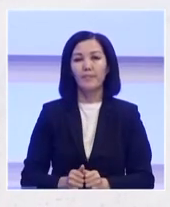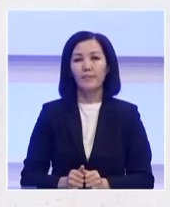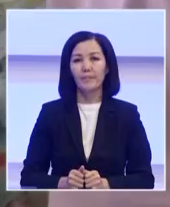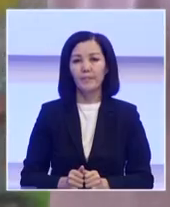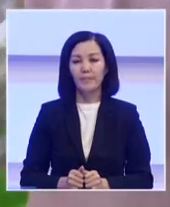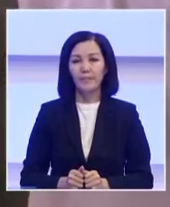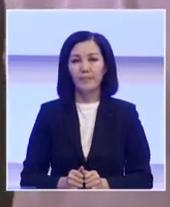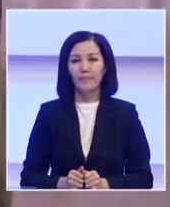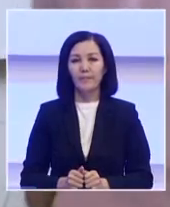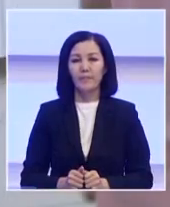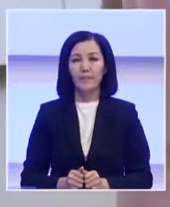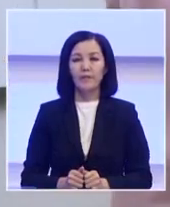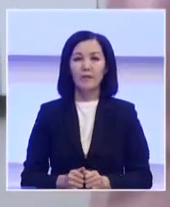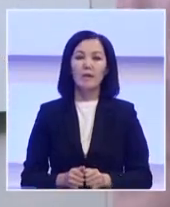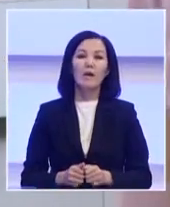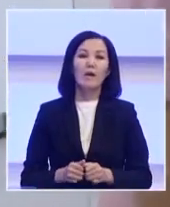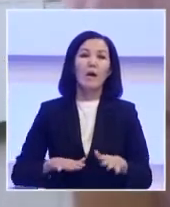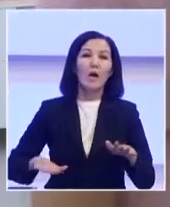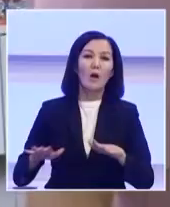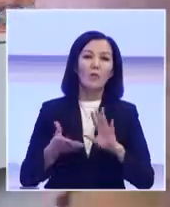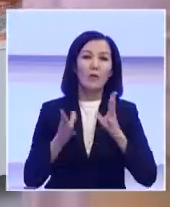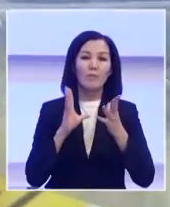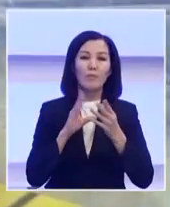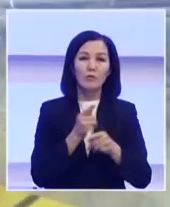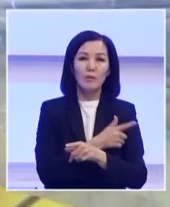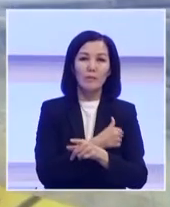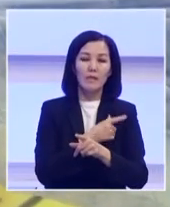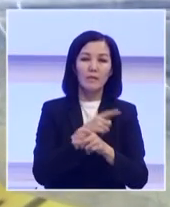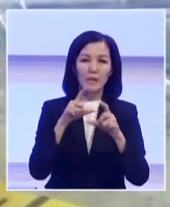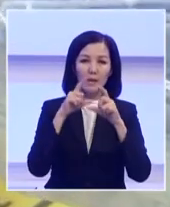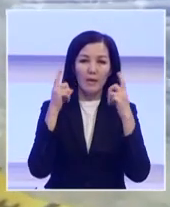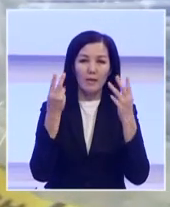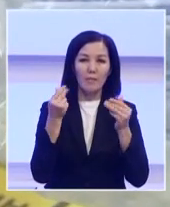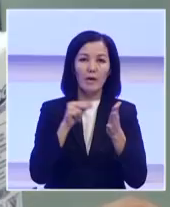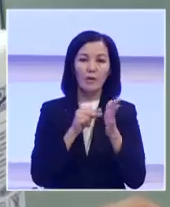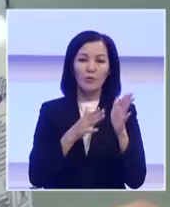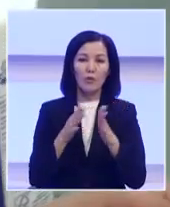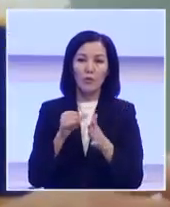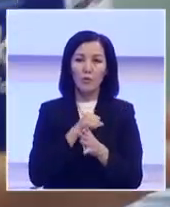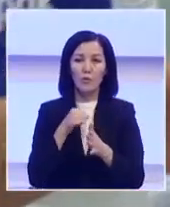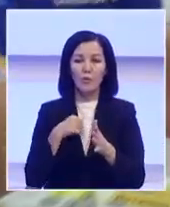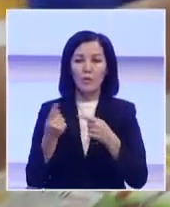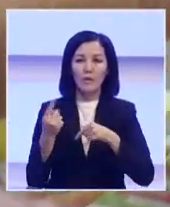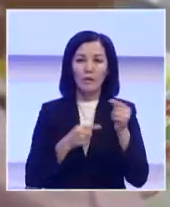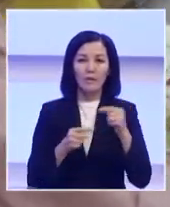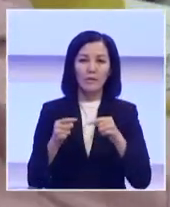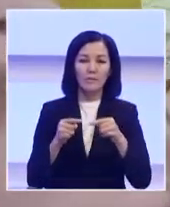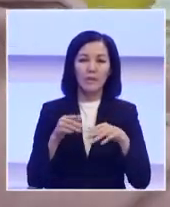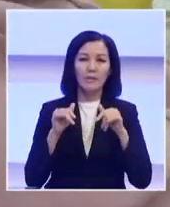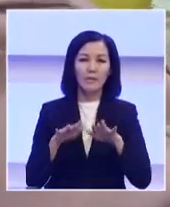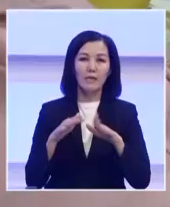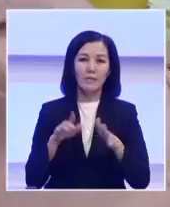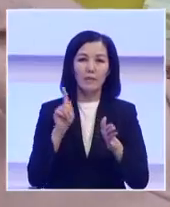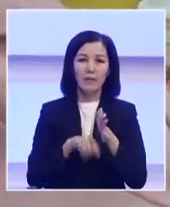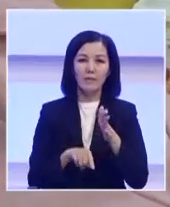болды. Мамандардың айтуынша ауданда медициналық маска бағасы тұрақты. Кәсіпкерлер өз қаражаттарына арнайы бетперделер тігіп, арзан